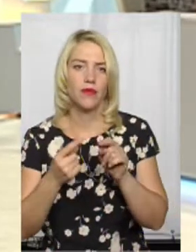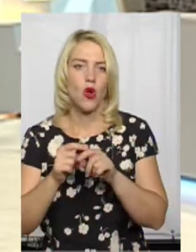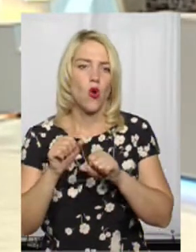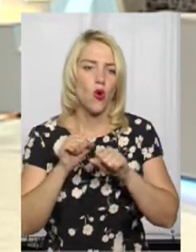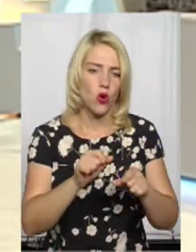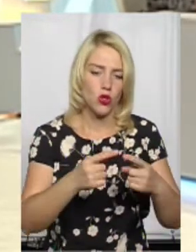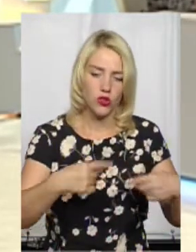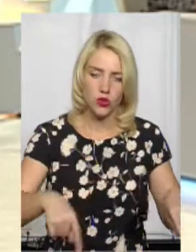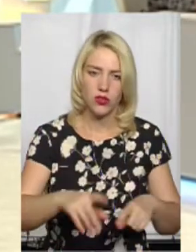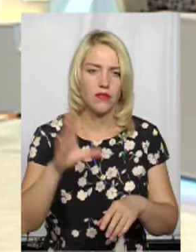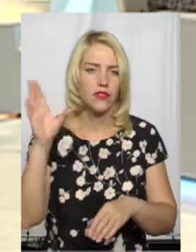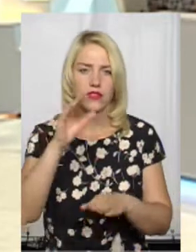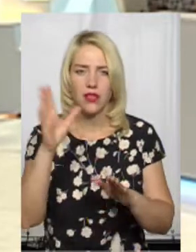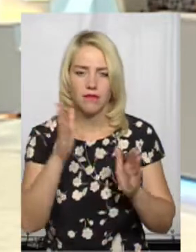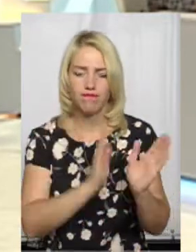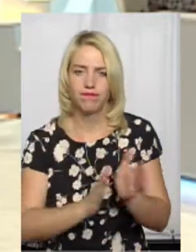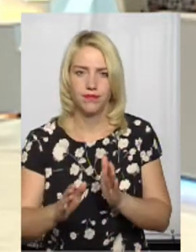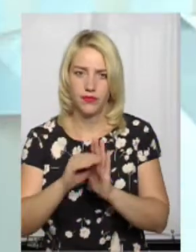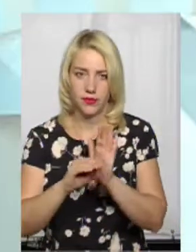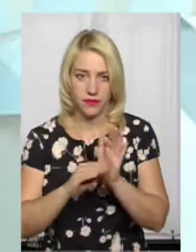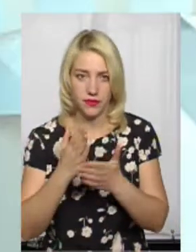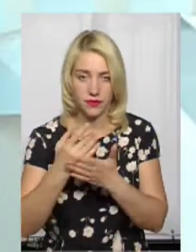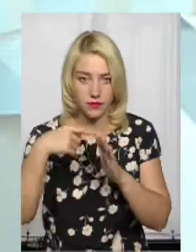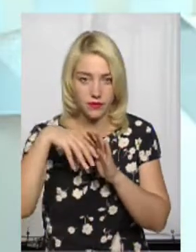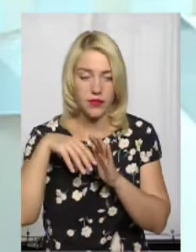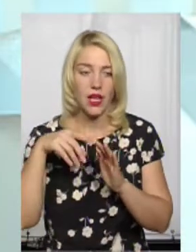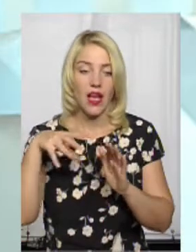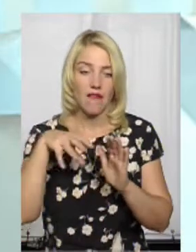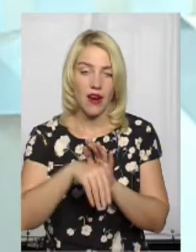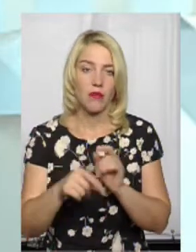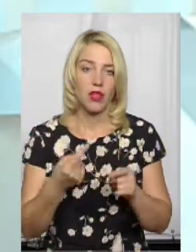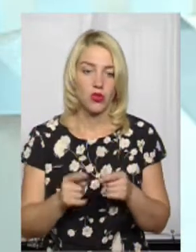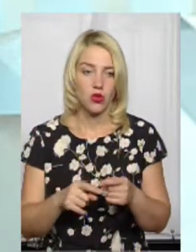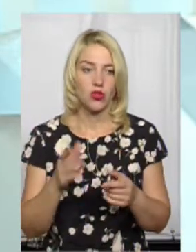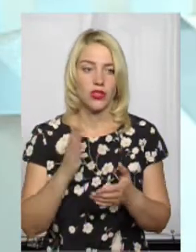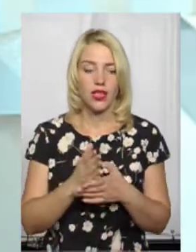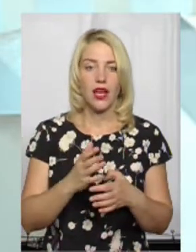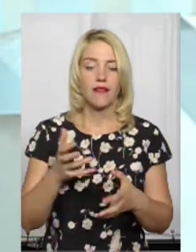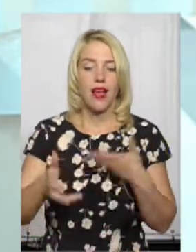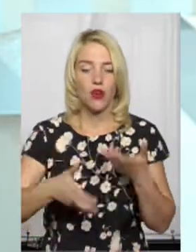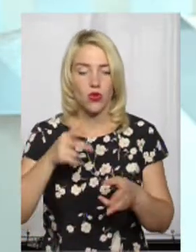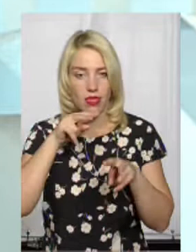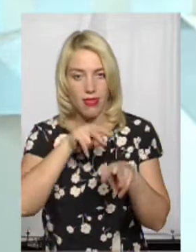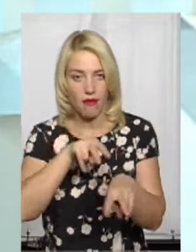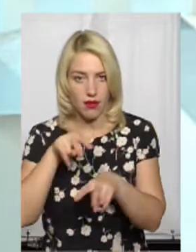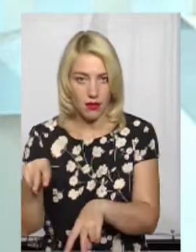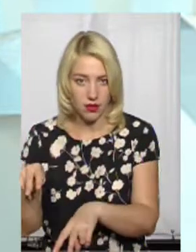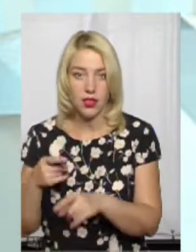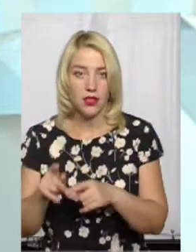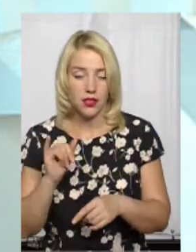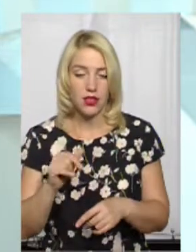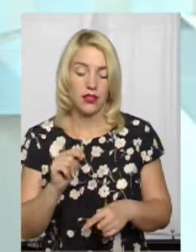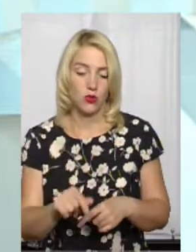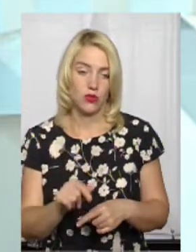Систематизували так, всю цю інформацію, звісно так? ж. В рамках цього, звісно ж, є археологічний нагляд. І тут теж